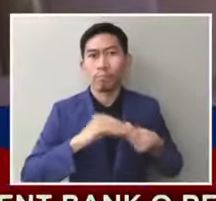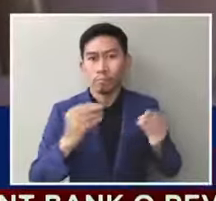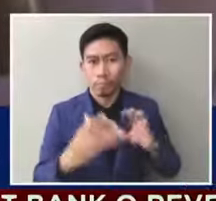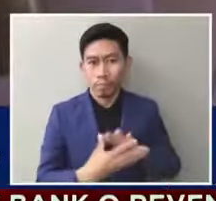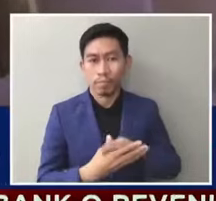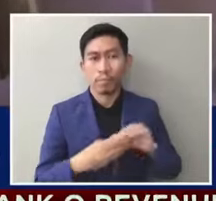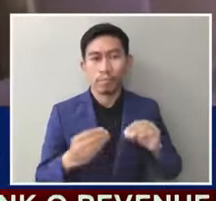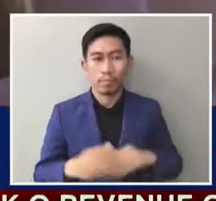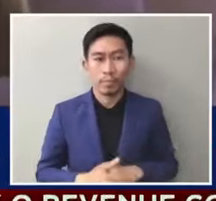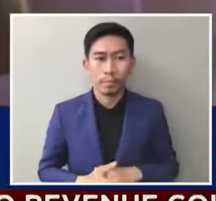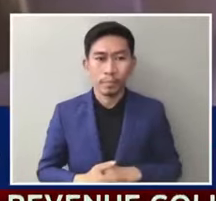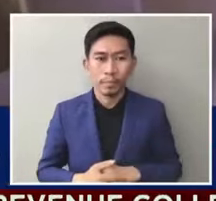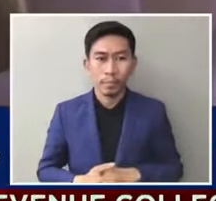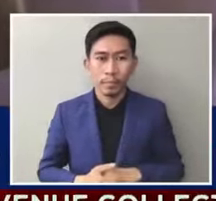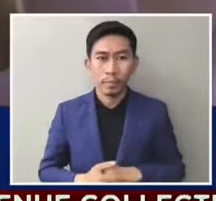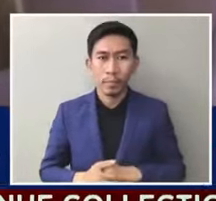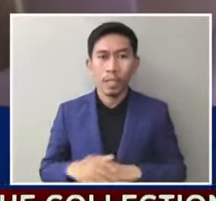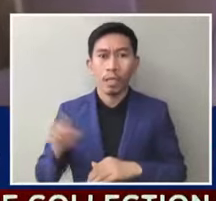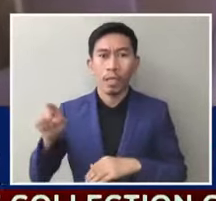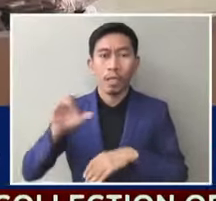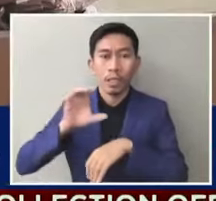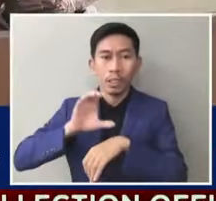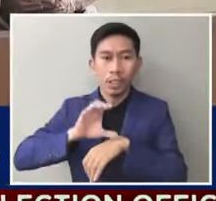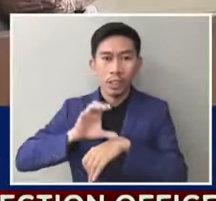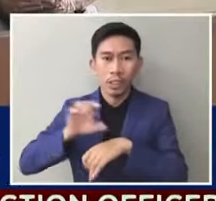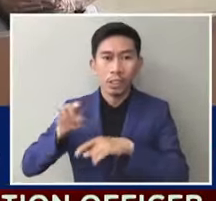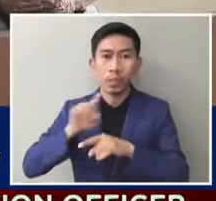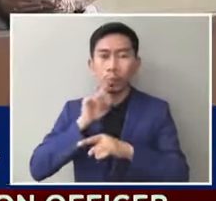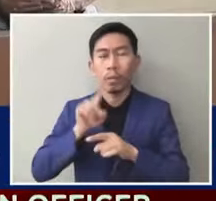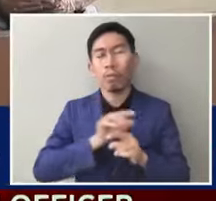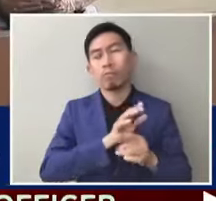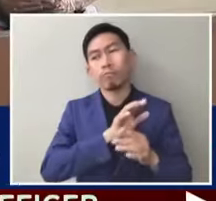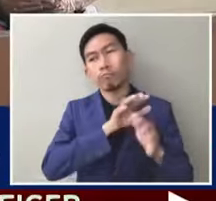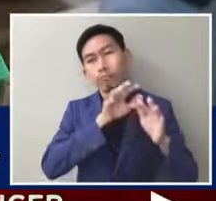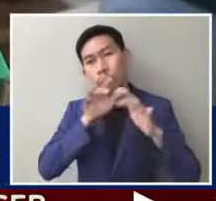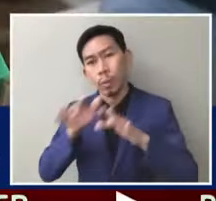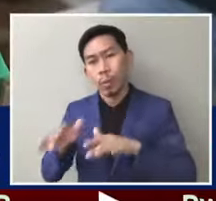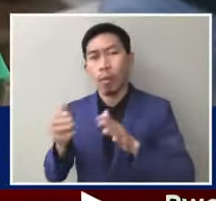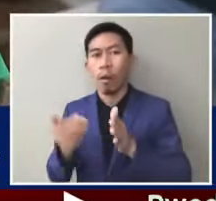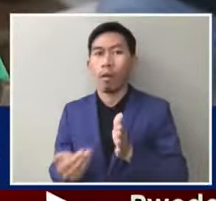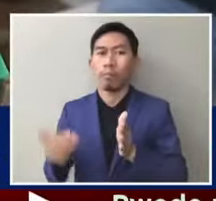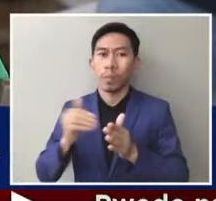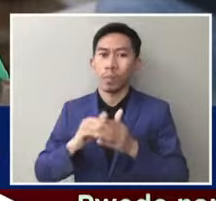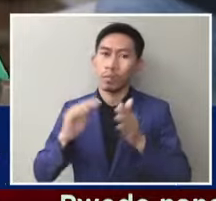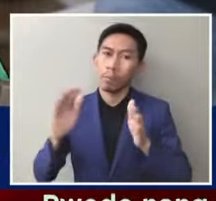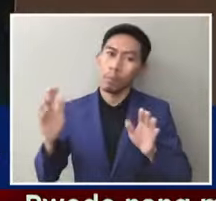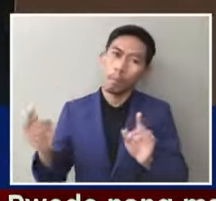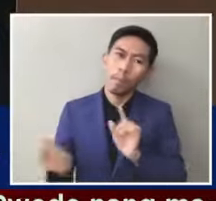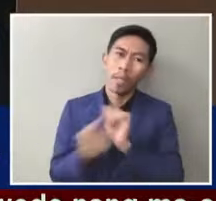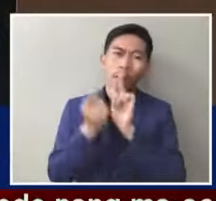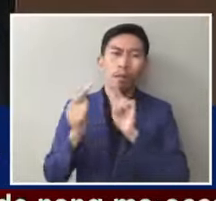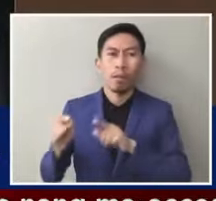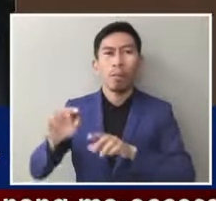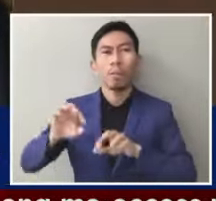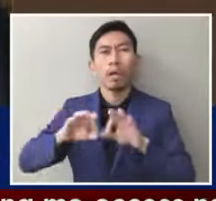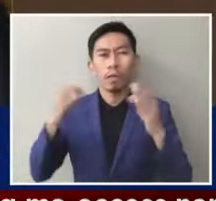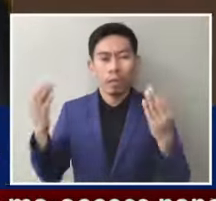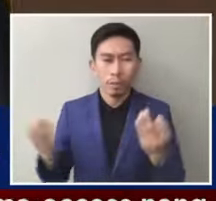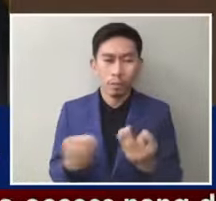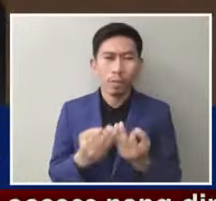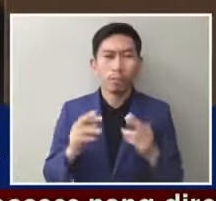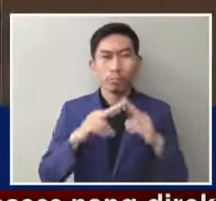Sa simbahan na minsay kanilang naging kanlungan, muling nag-cross ang landas ng mga pamilyang naulila sa drug war